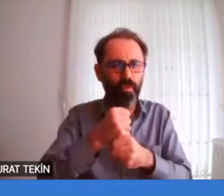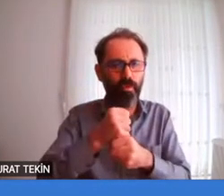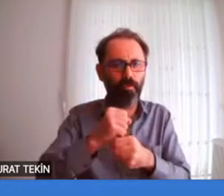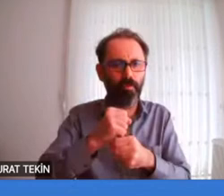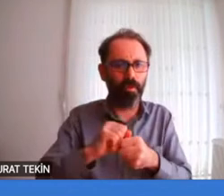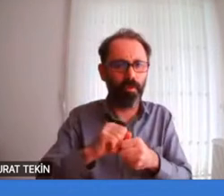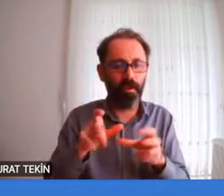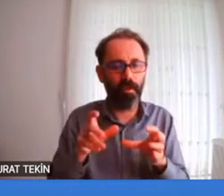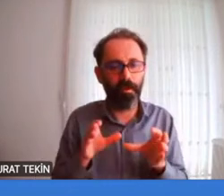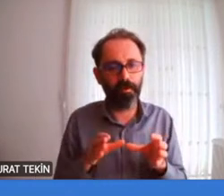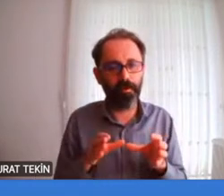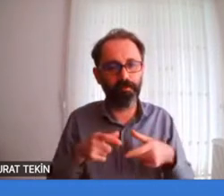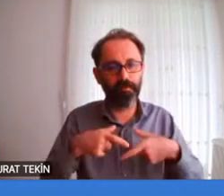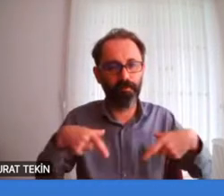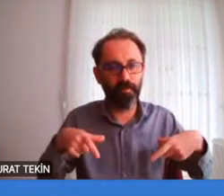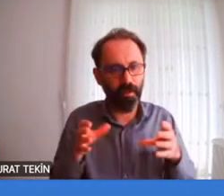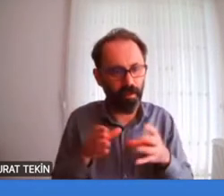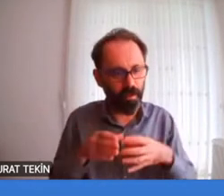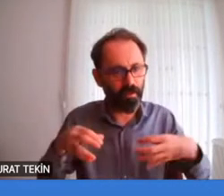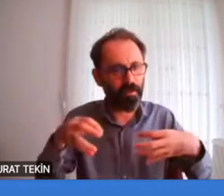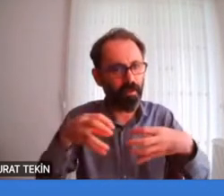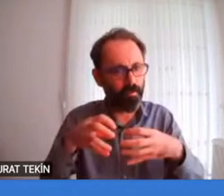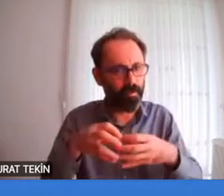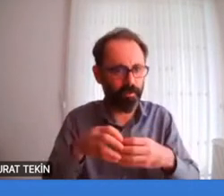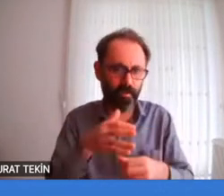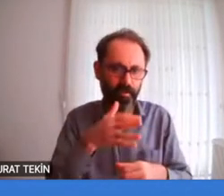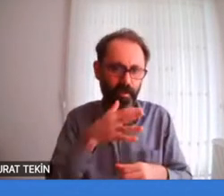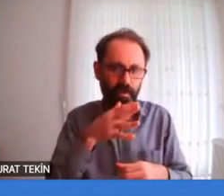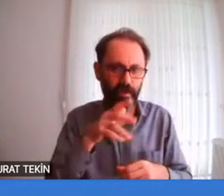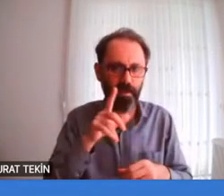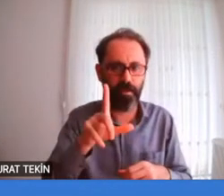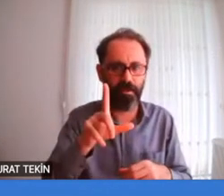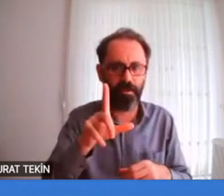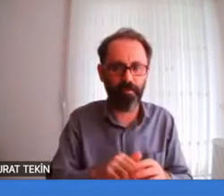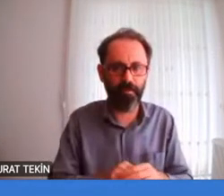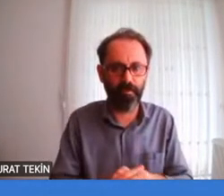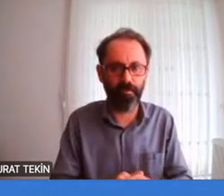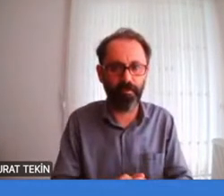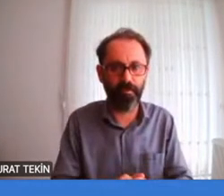anlayı değiştirerek bilen bir ekibin parçası olmak gerçekten çok gurur verici